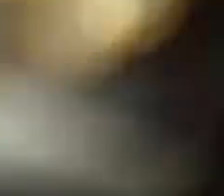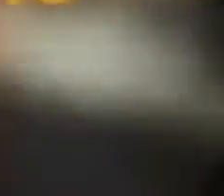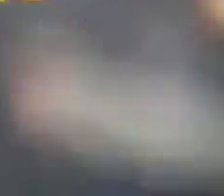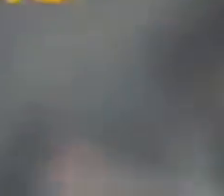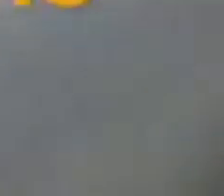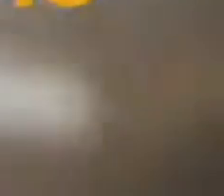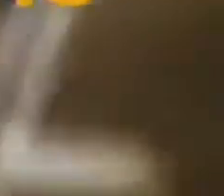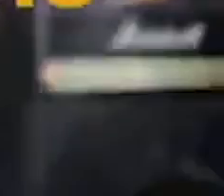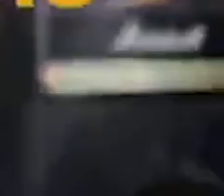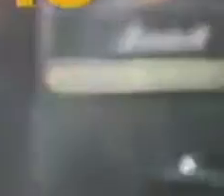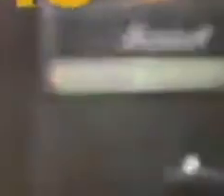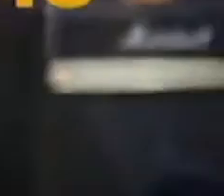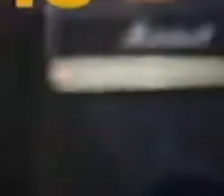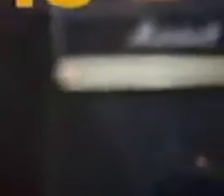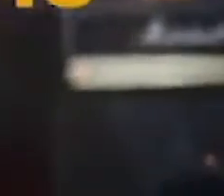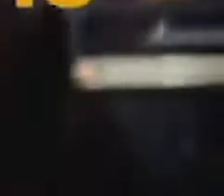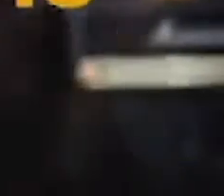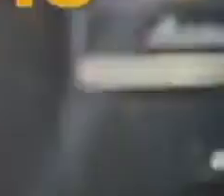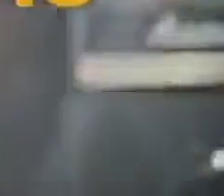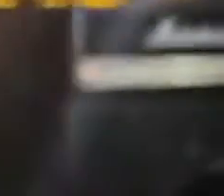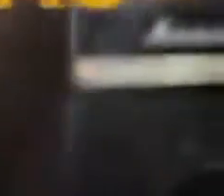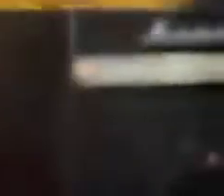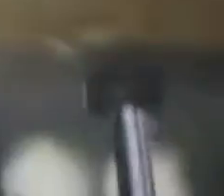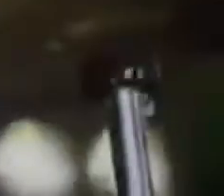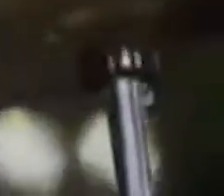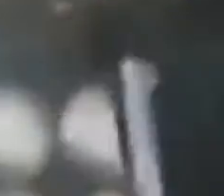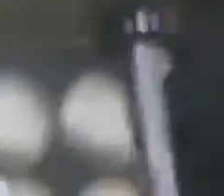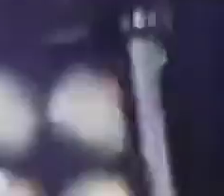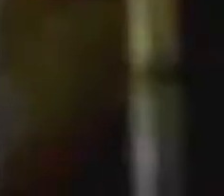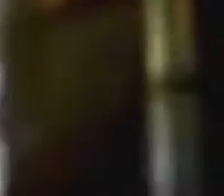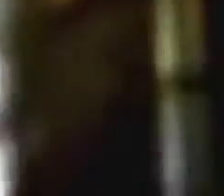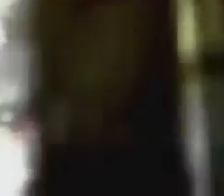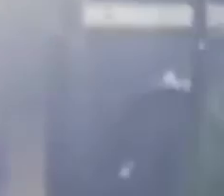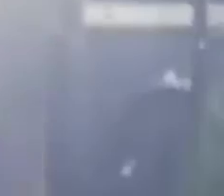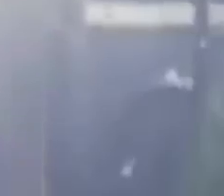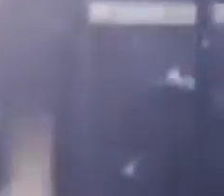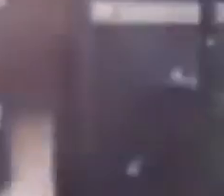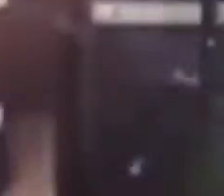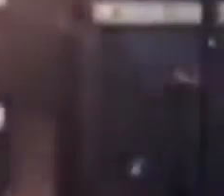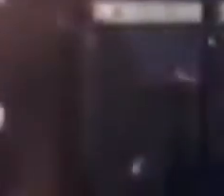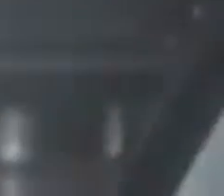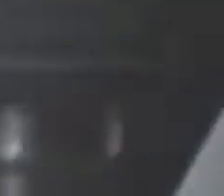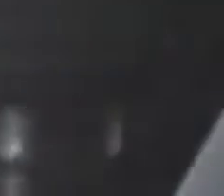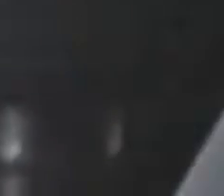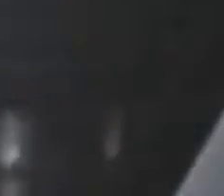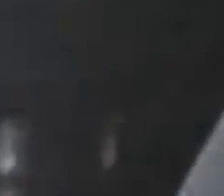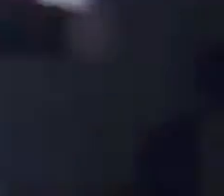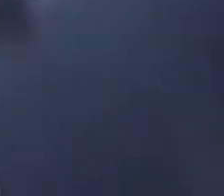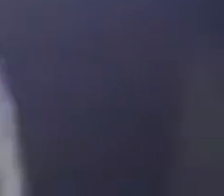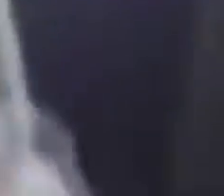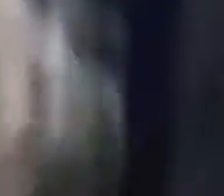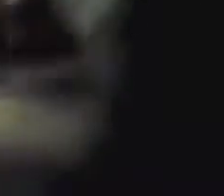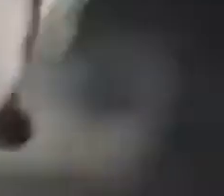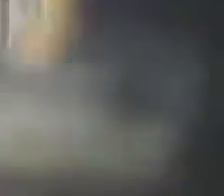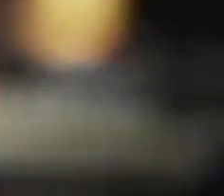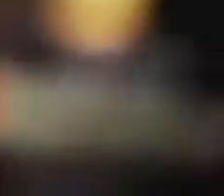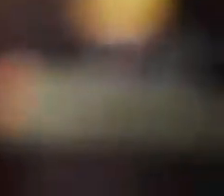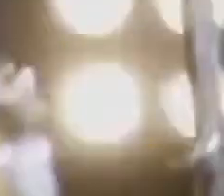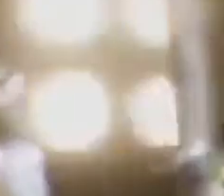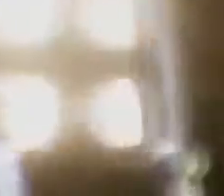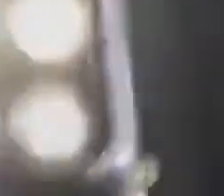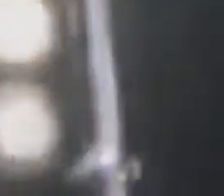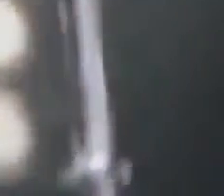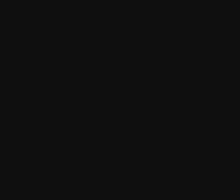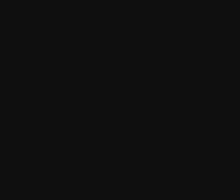musaimu jaga jarakmu hindari kerununan jaga